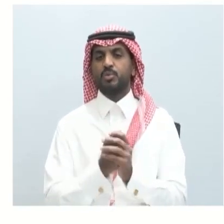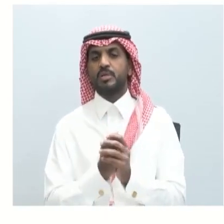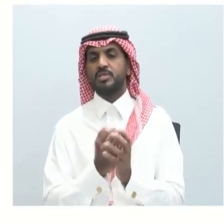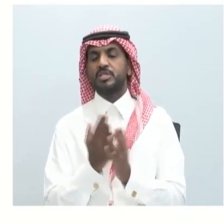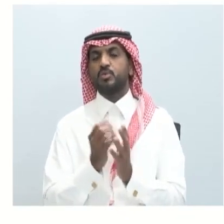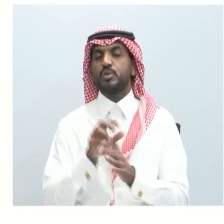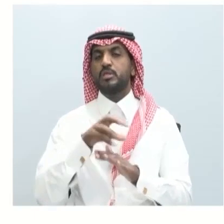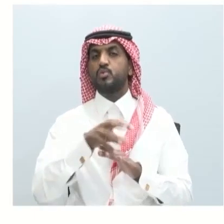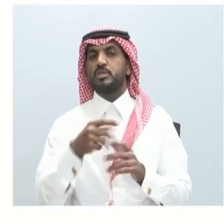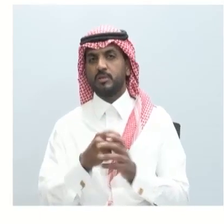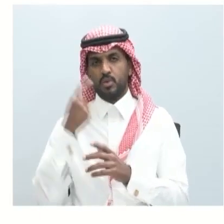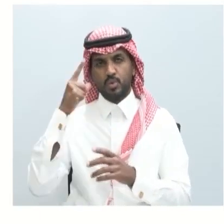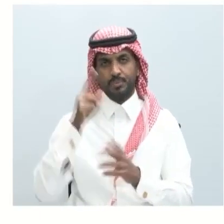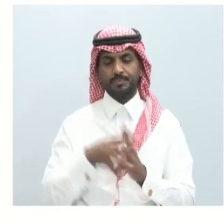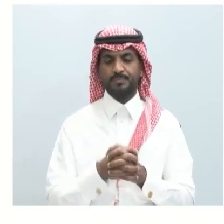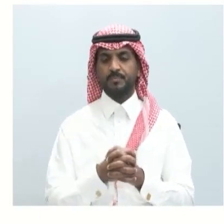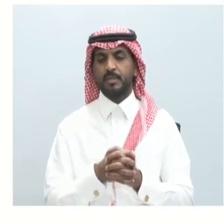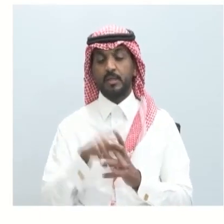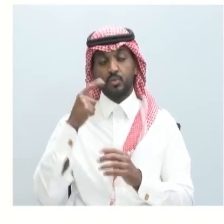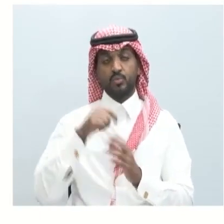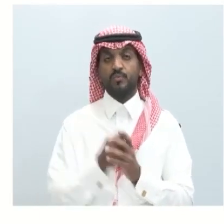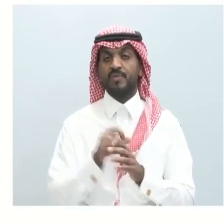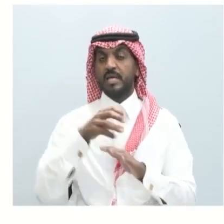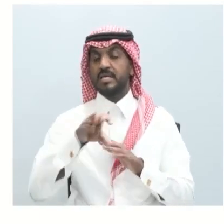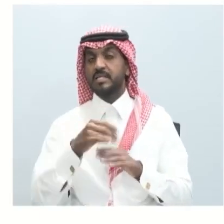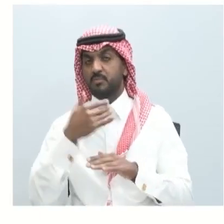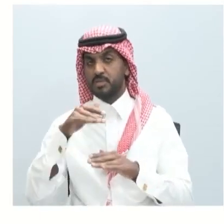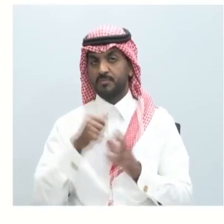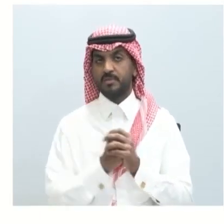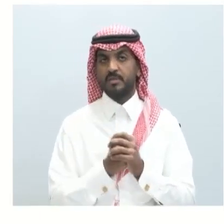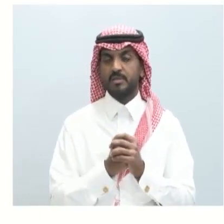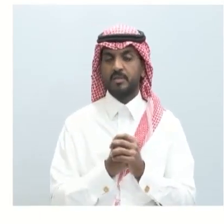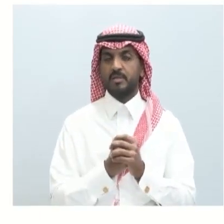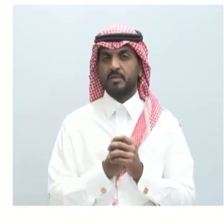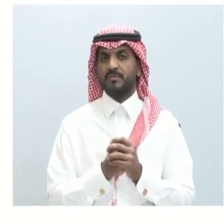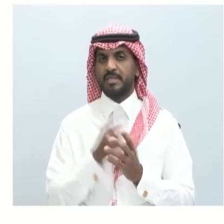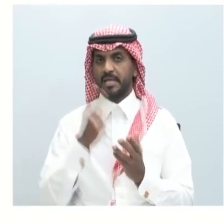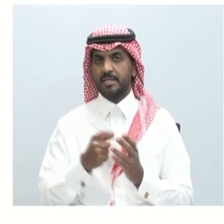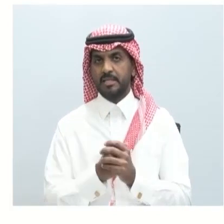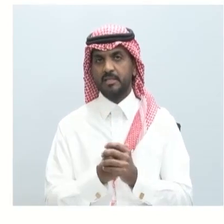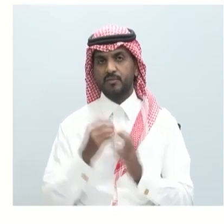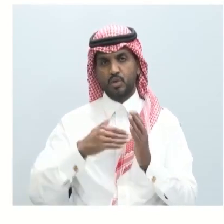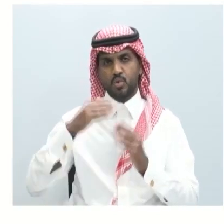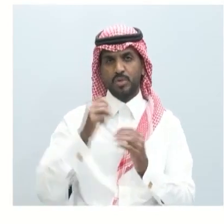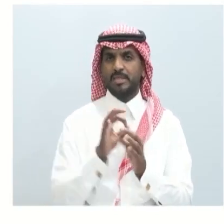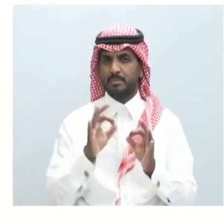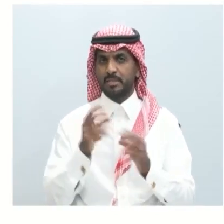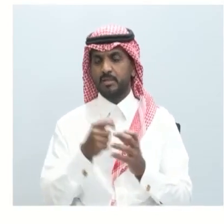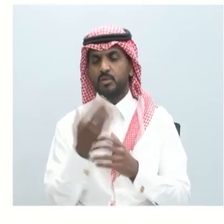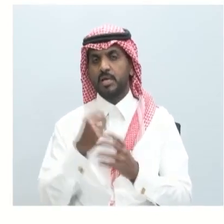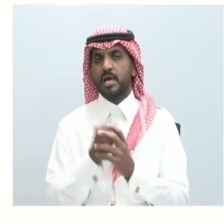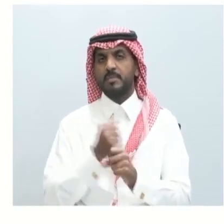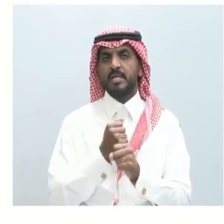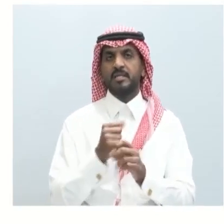والتوزيع الحر اذا تتذكرون في الانقسام المنصف او في الانقسام المنصب في التحديد في الطور التمهيدي كان هنالك